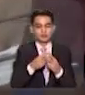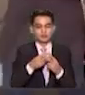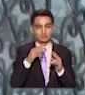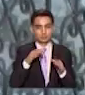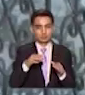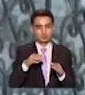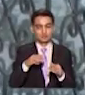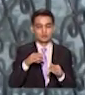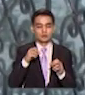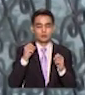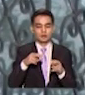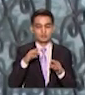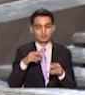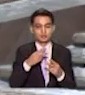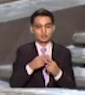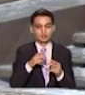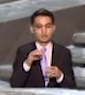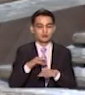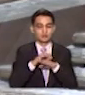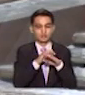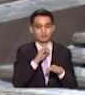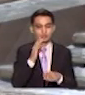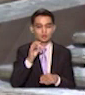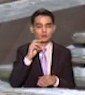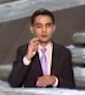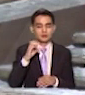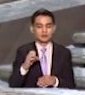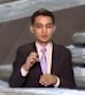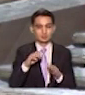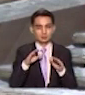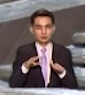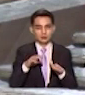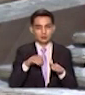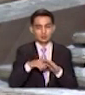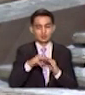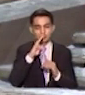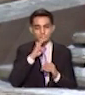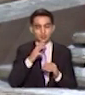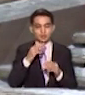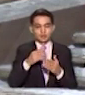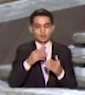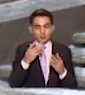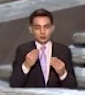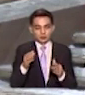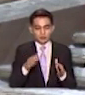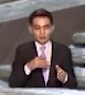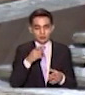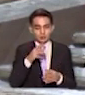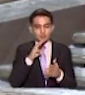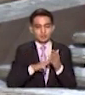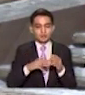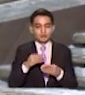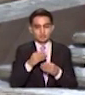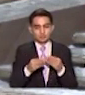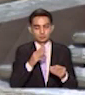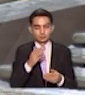тиіс. Енді ол қоныс колониясына жеткізіледі. Ал үштен бір бөлігін өтегеннен кейін моральдық шығындар өтеліп, тәртібі жақсы болса, шартты жазаға